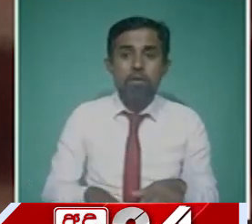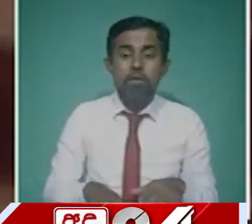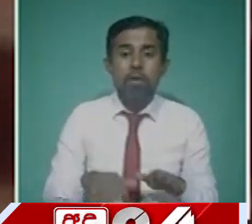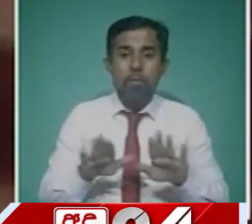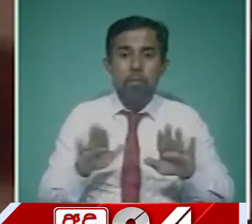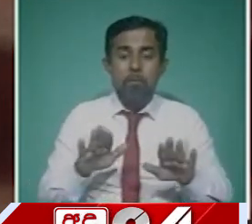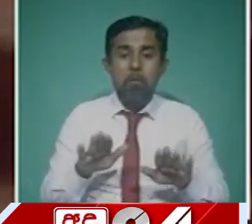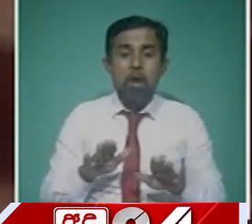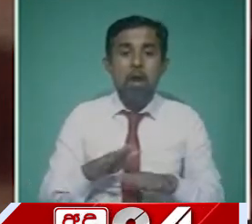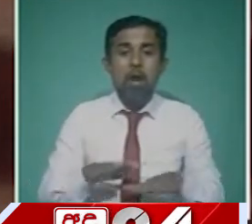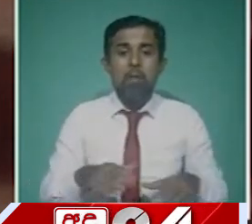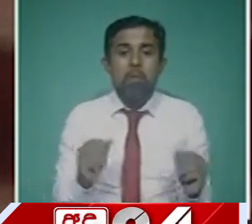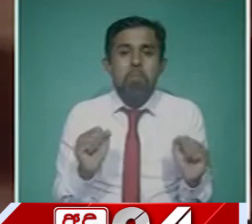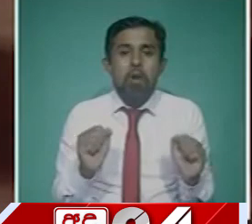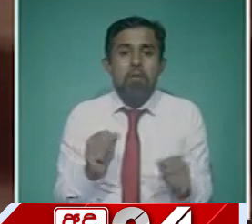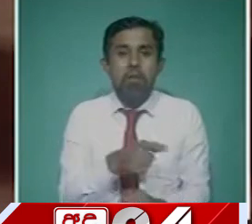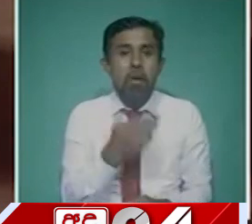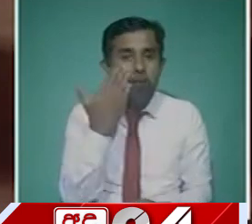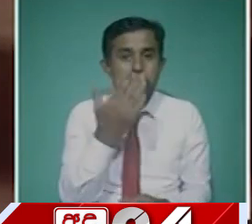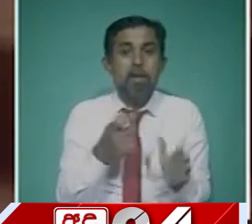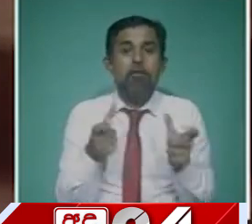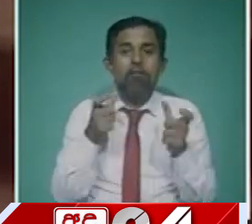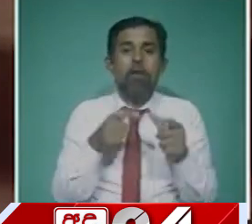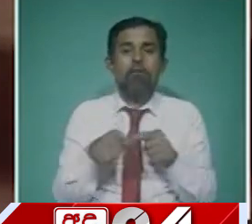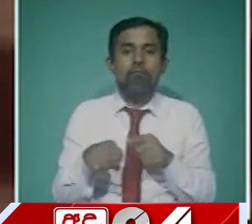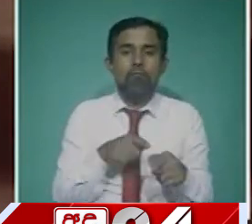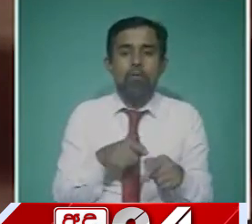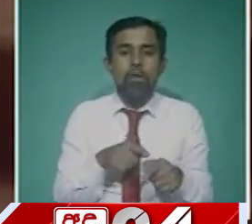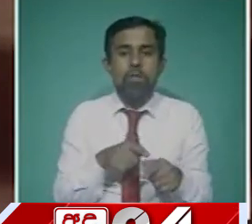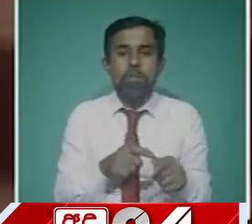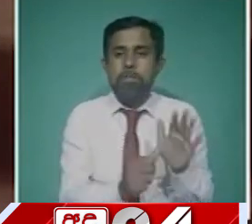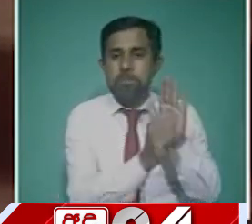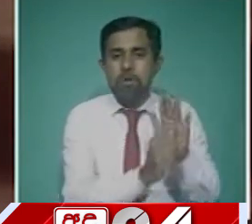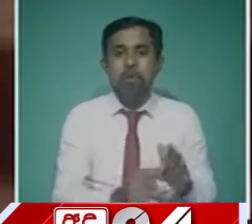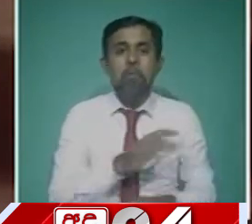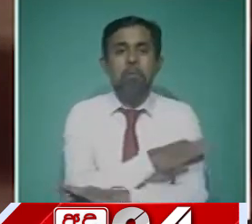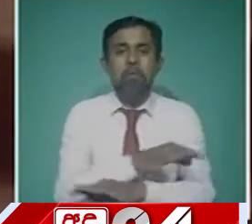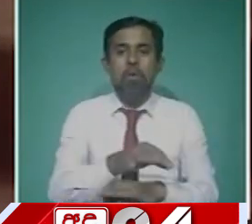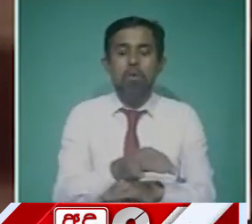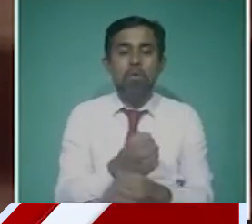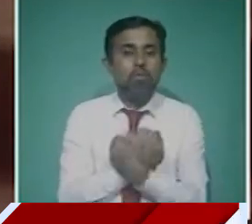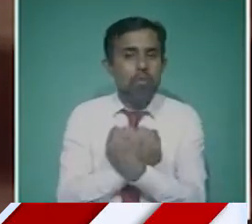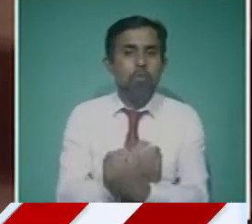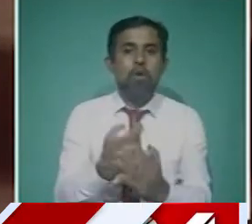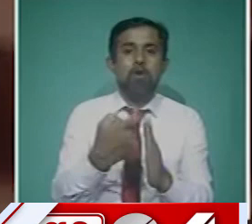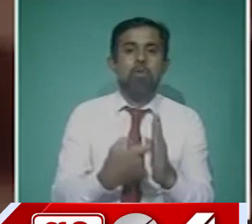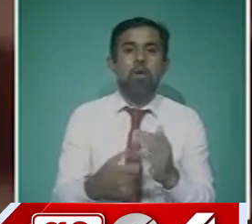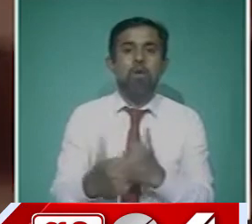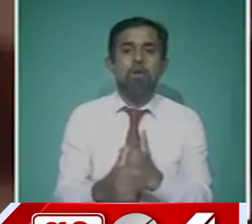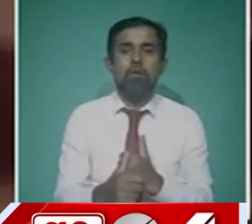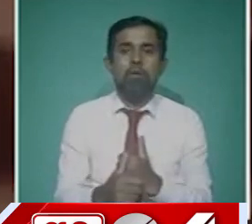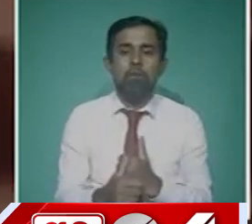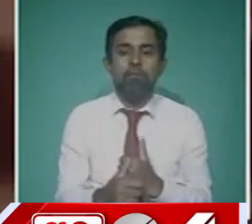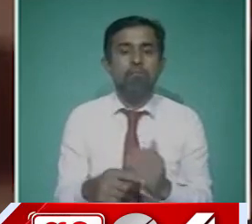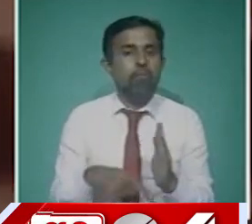ඒ ළමයින්ටත් බයයි. ඒගොල්ලෝ පේන්නේ මාරයෝ වගේ. ඒගොල්ලන්ගෙන් පලි ගන්න ක්‍රමවේද හදනවා. ඒගොල්ලෝ හිර කරන්න නීති රීති ගේන්න හදනවා.